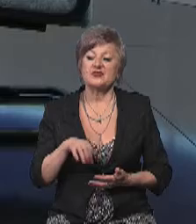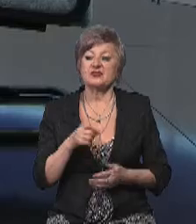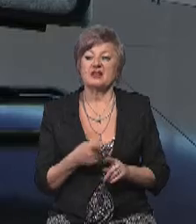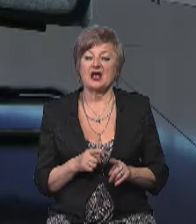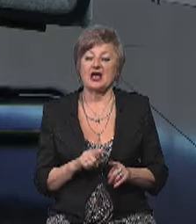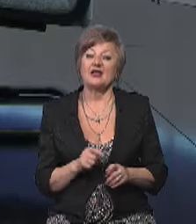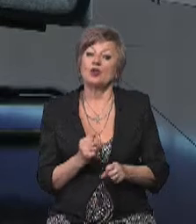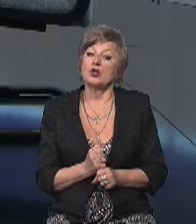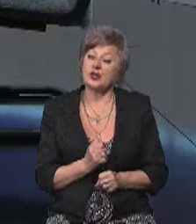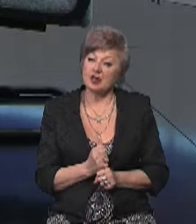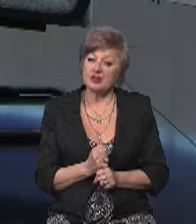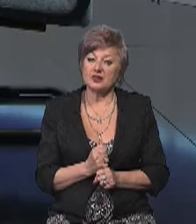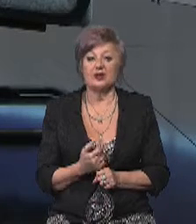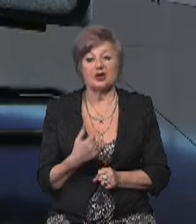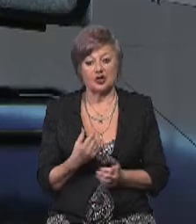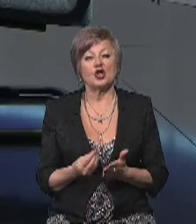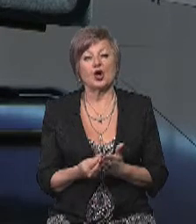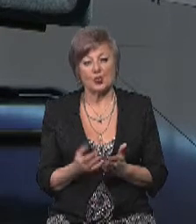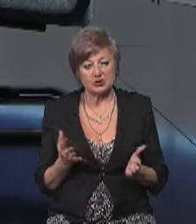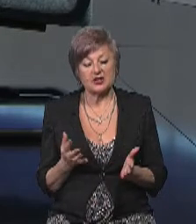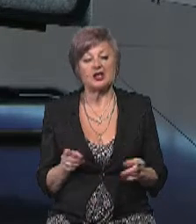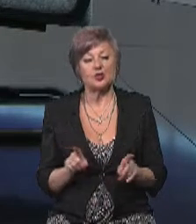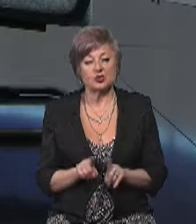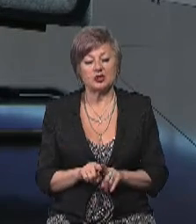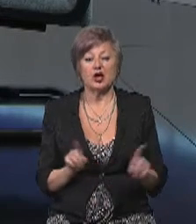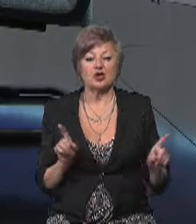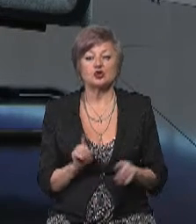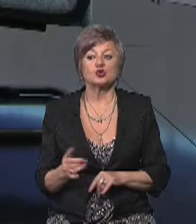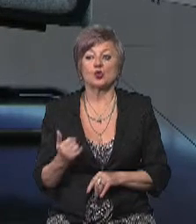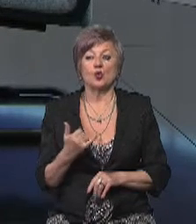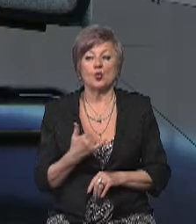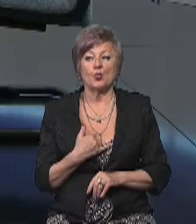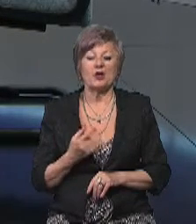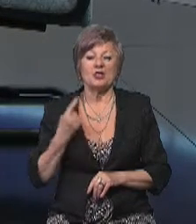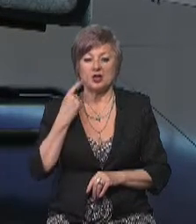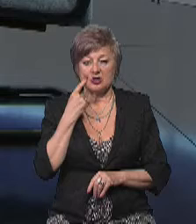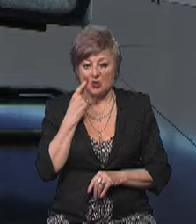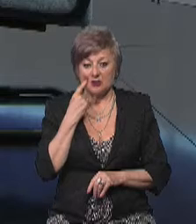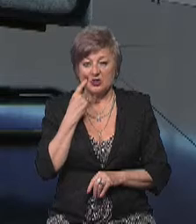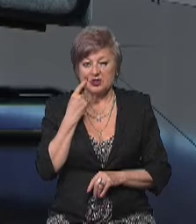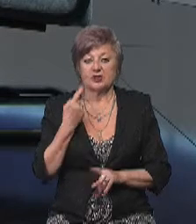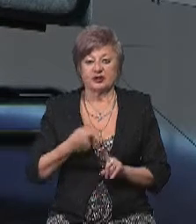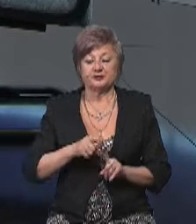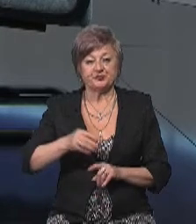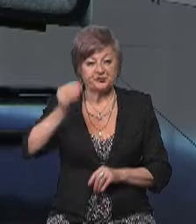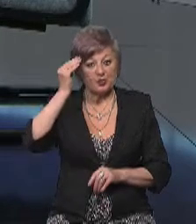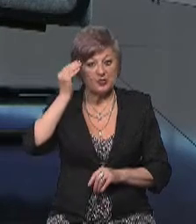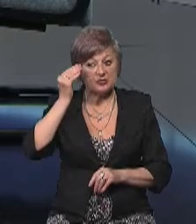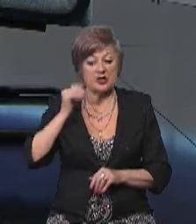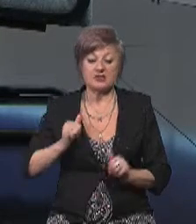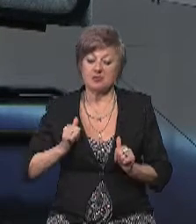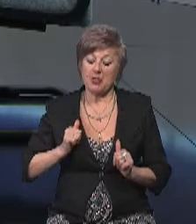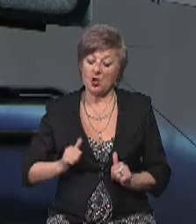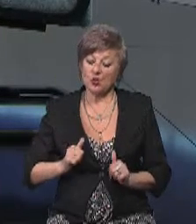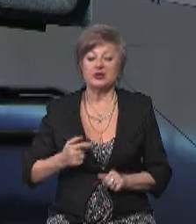Все це робилось. Я оцінюю таким чином, що у мене совість, в цьому сенсі, спокійна,